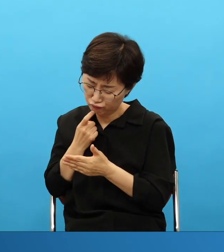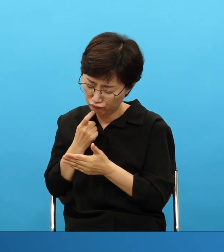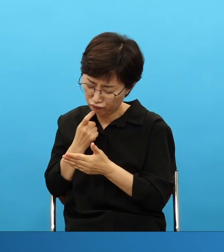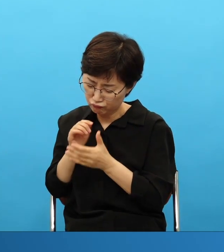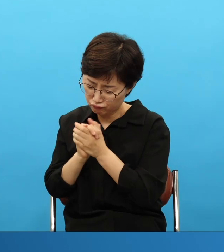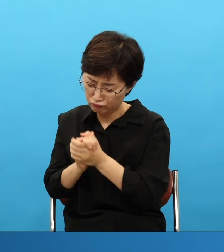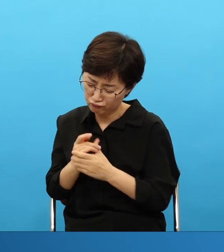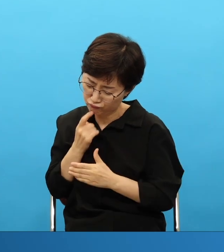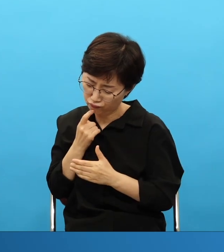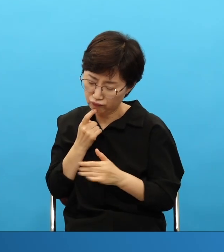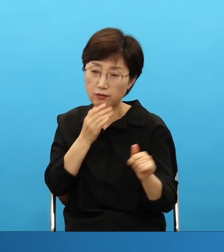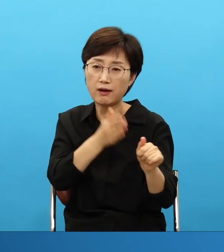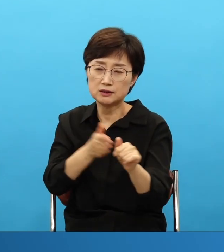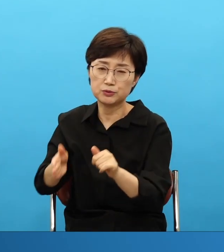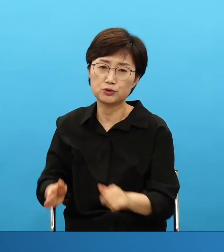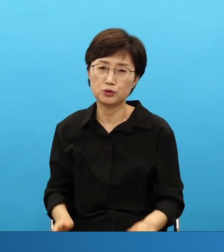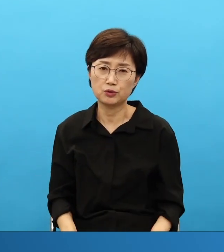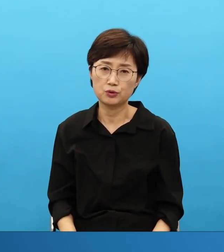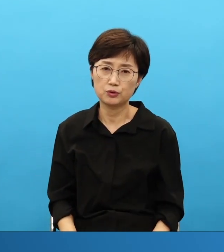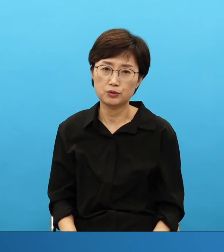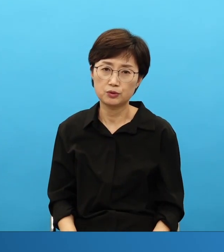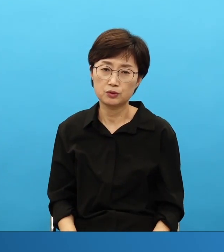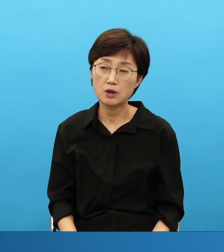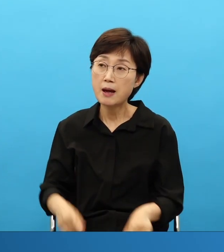거죠 이게 뭡니까